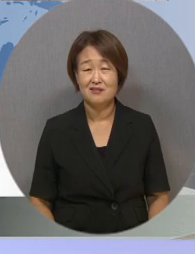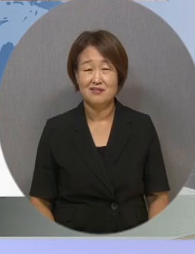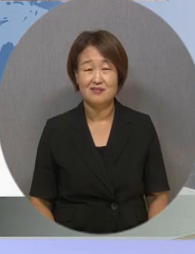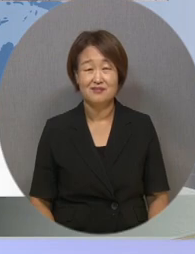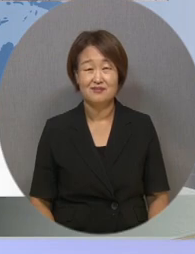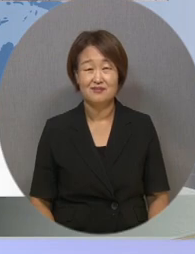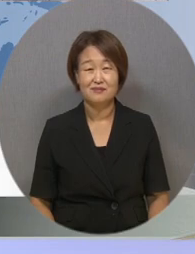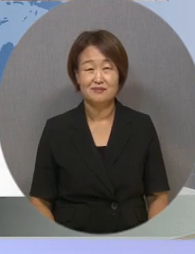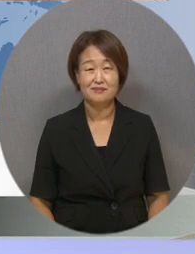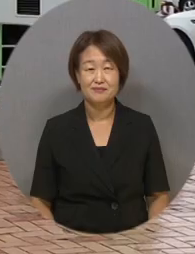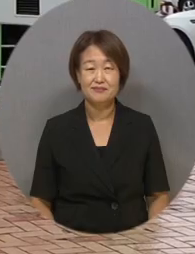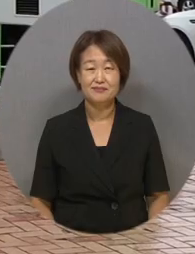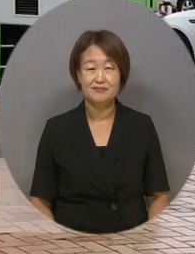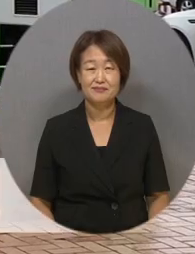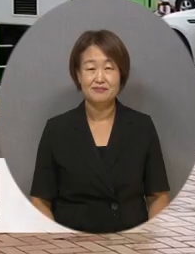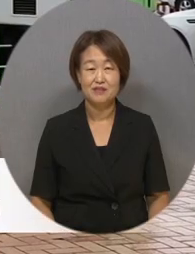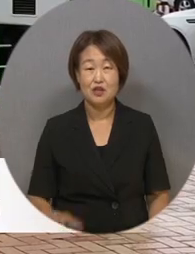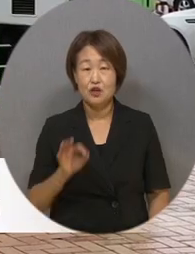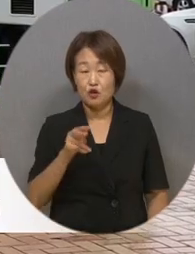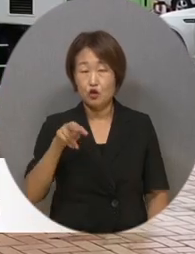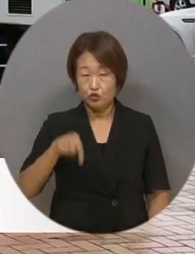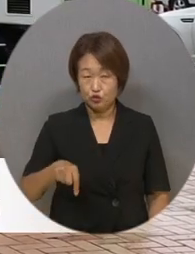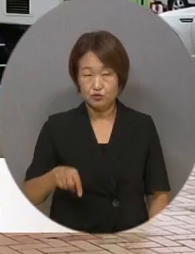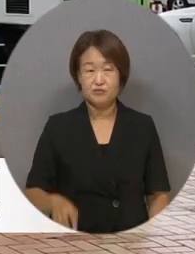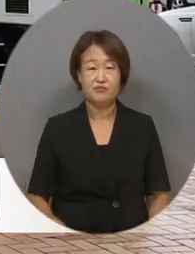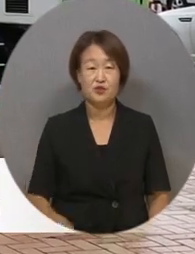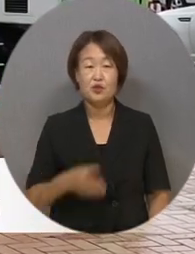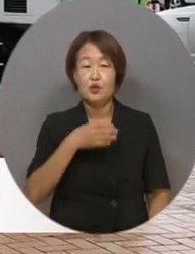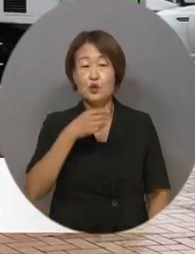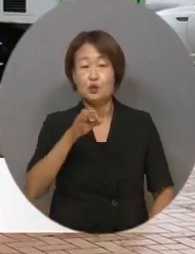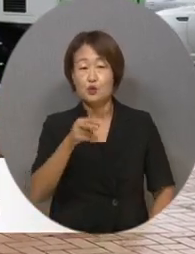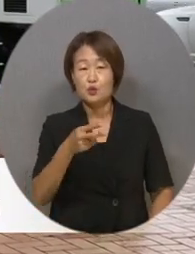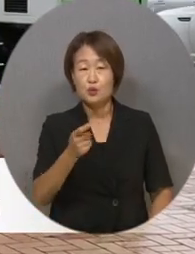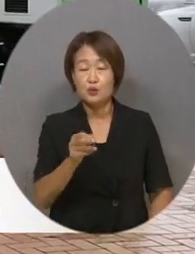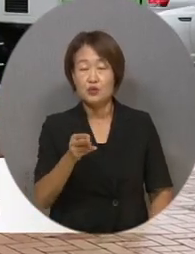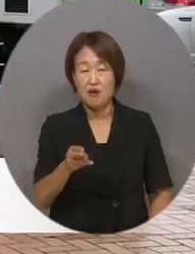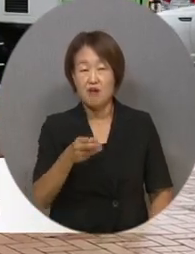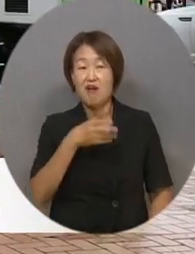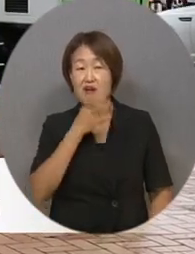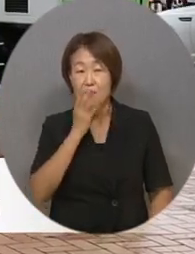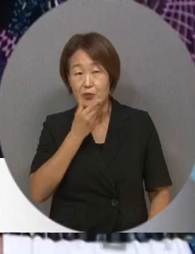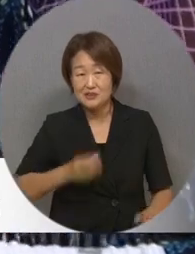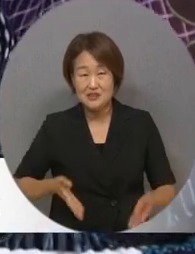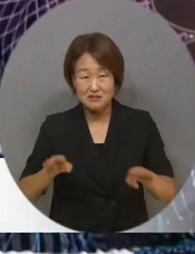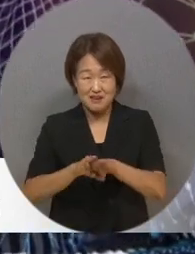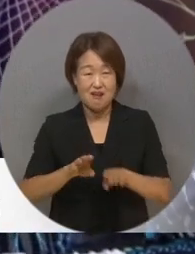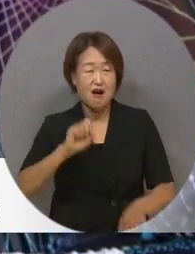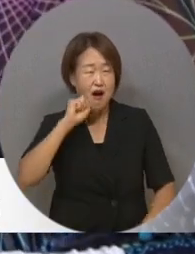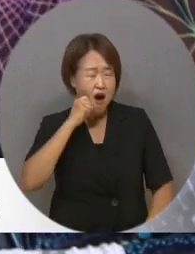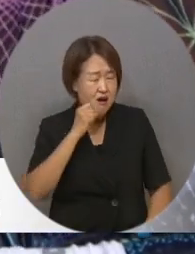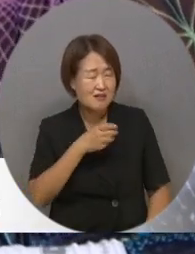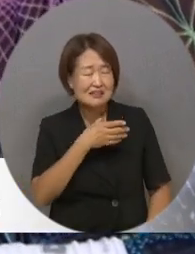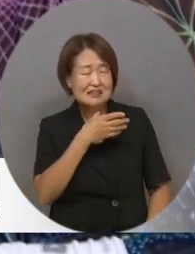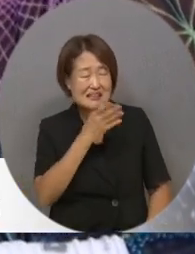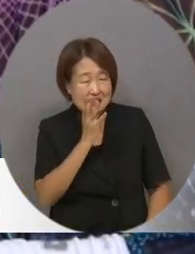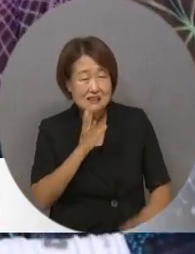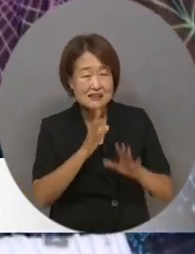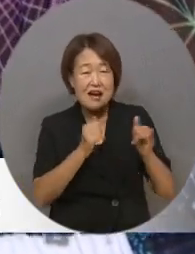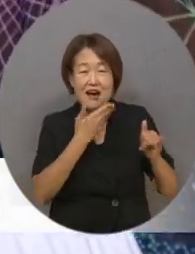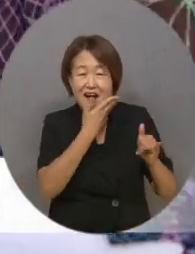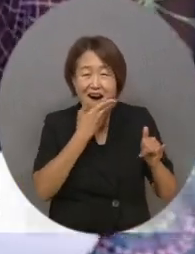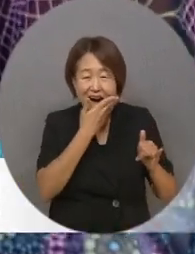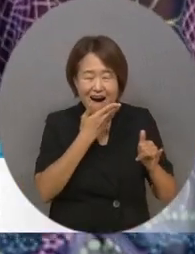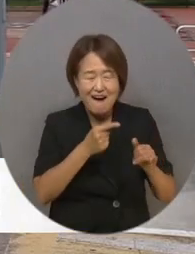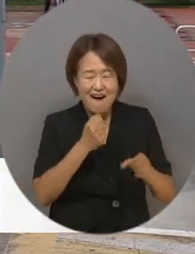전합니다. 여수시 동여수 노인복지관은 지역 저소득 어르신들에게 영양과 정성을 담아 점심